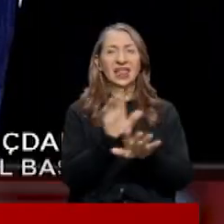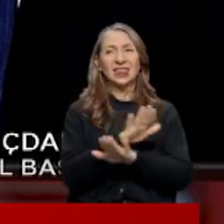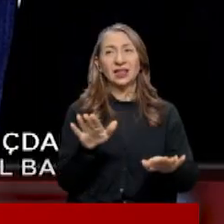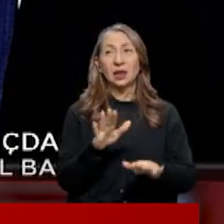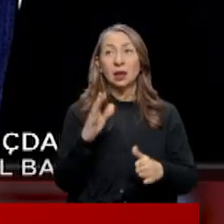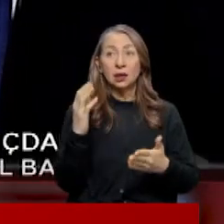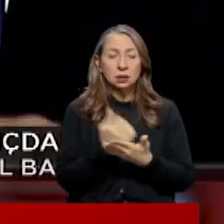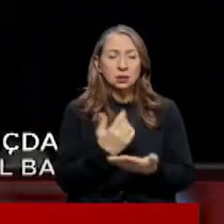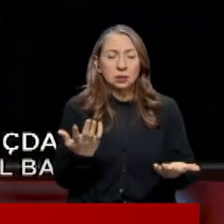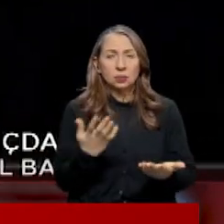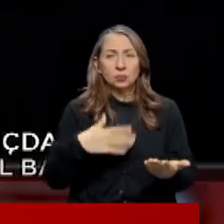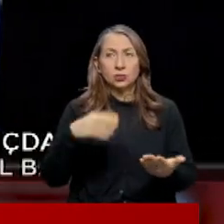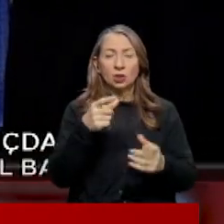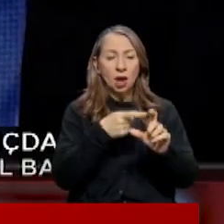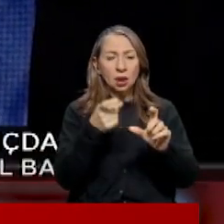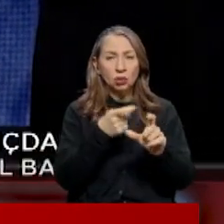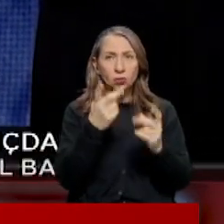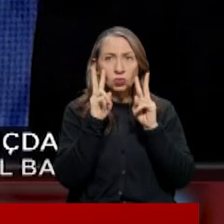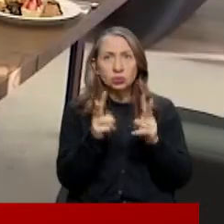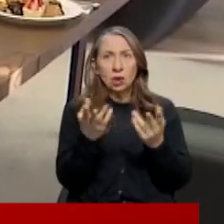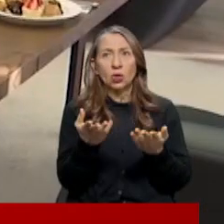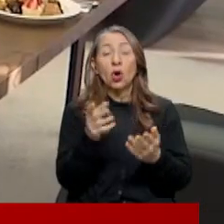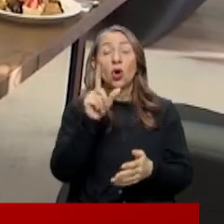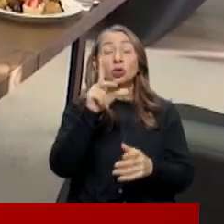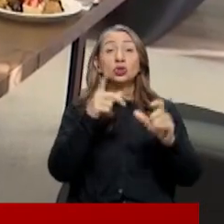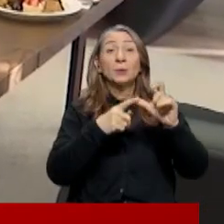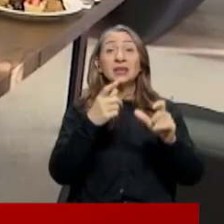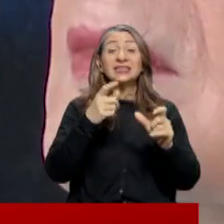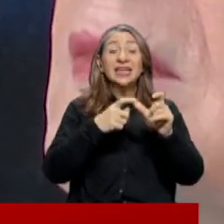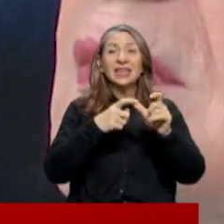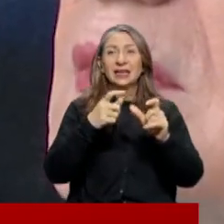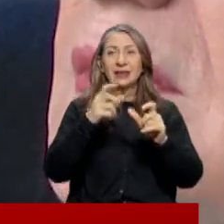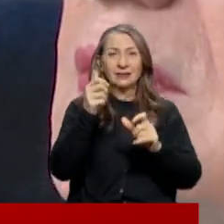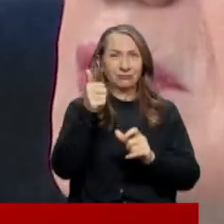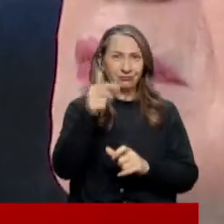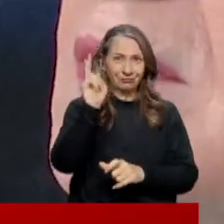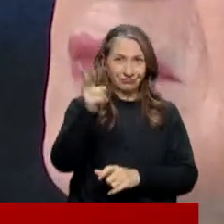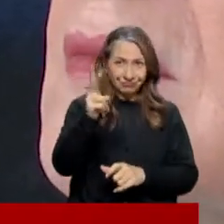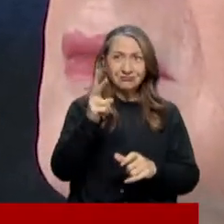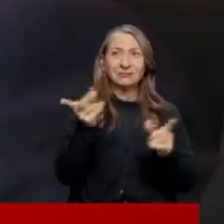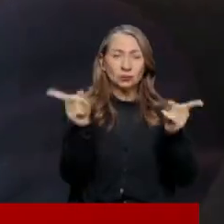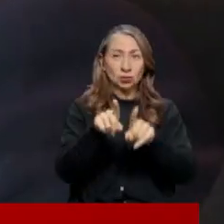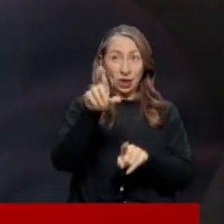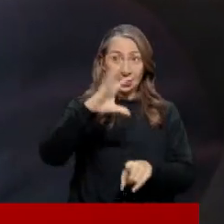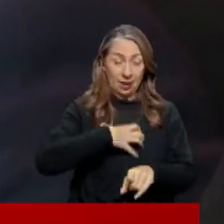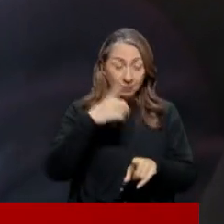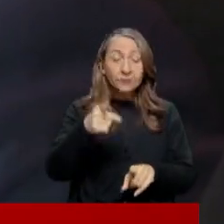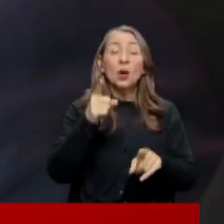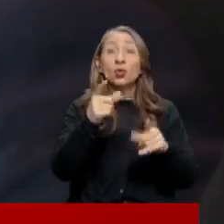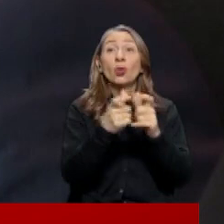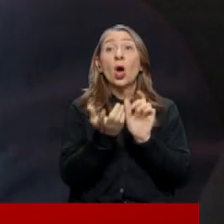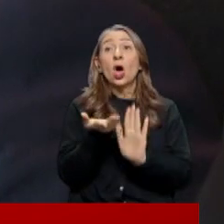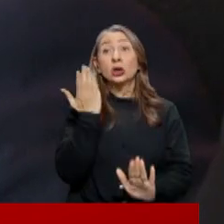oldu. Kazanılır. Bütün anketler bunu gösteriyor zaten. 13 Şubat'ta Saadet Partisi'nin ev sahipliğinde bir araya gelecek 6 lider. Ama o